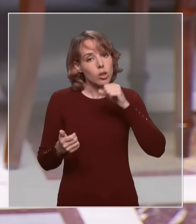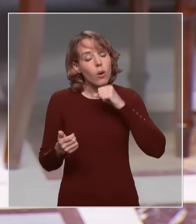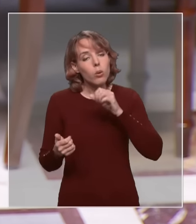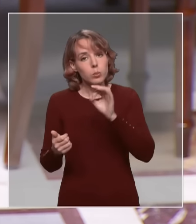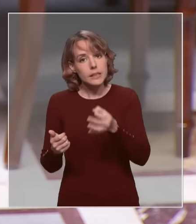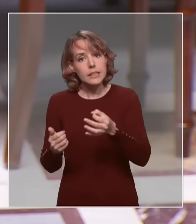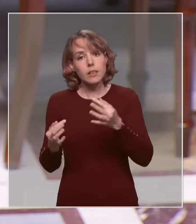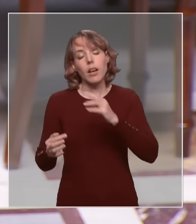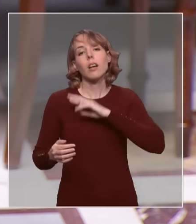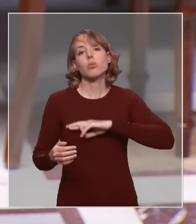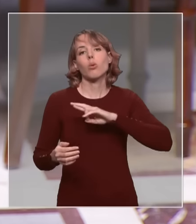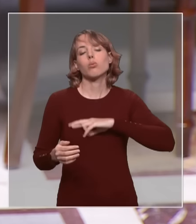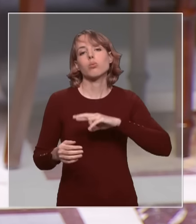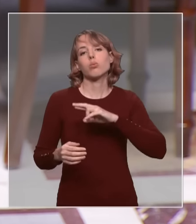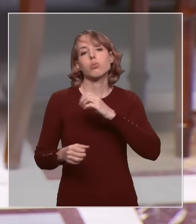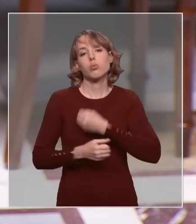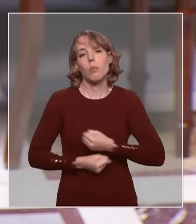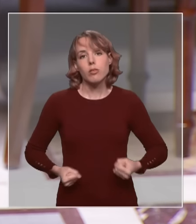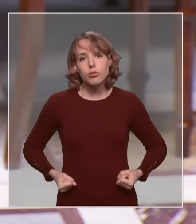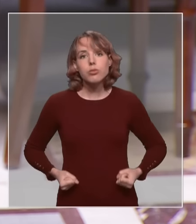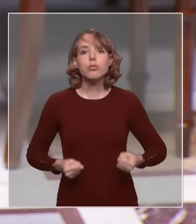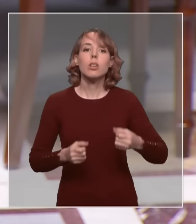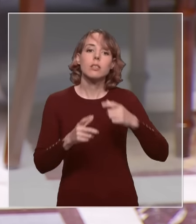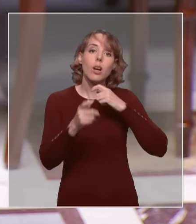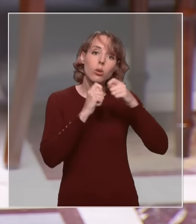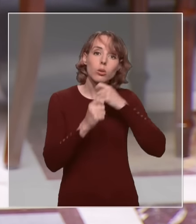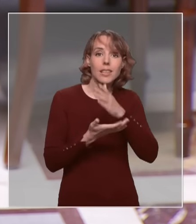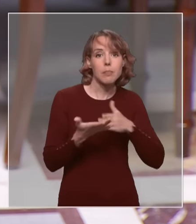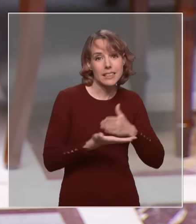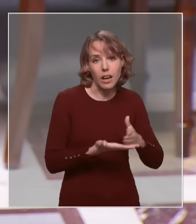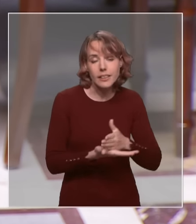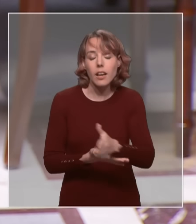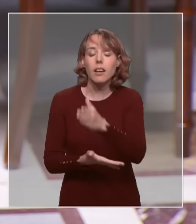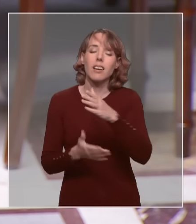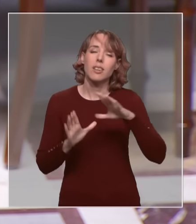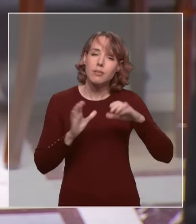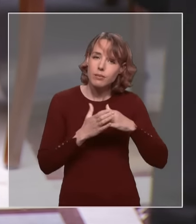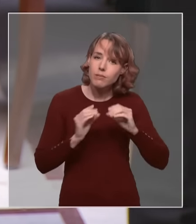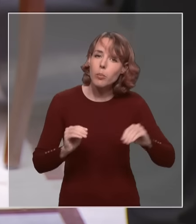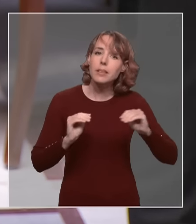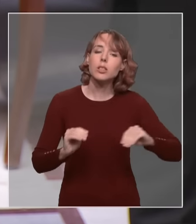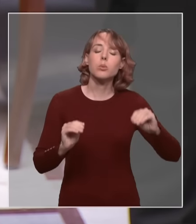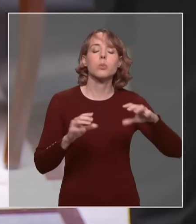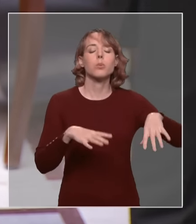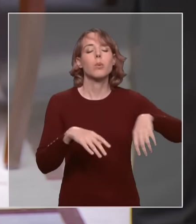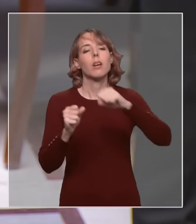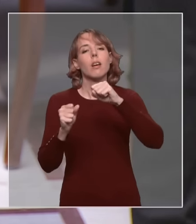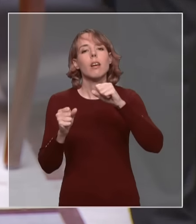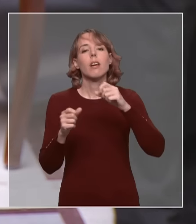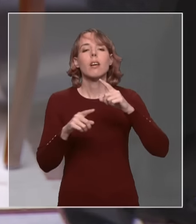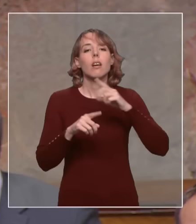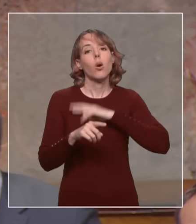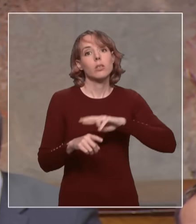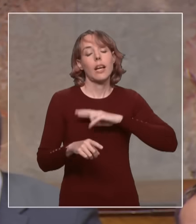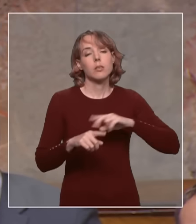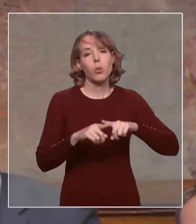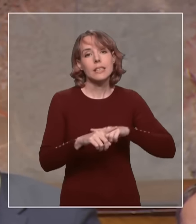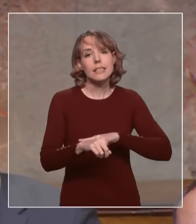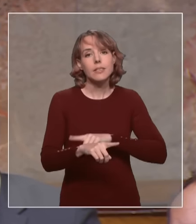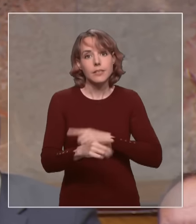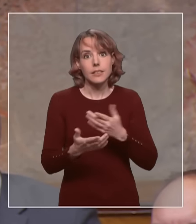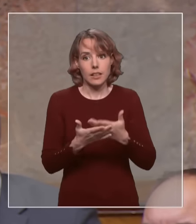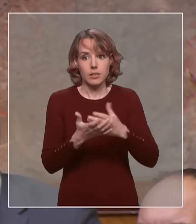concerne l'assurance chômage, ça concerne les entretiens de mi-carrière, les formations, le recrutement pour les seniors, les retraites progressives. Donc c'est quelque chose de